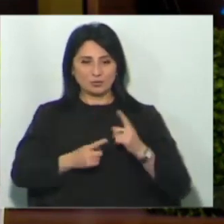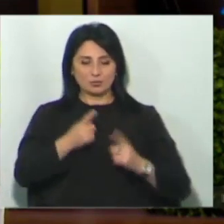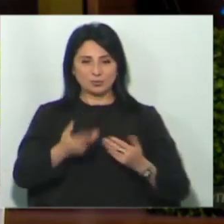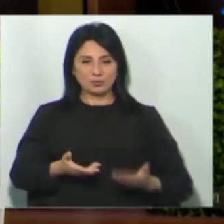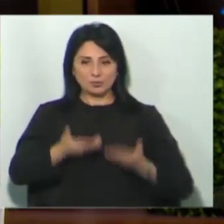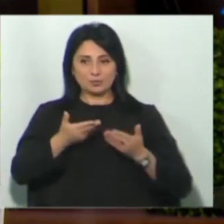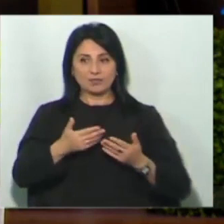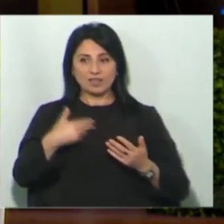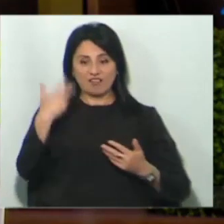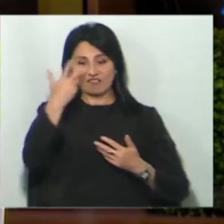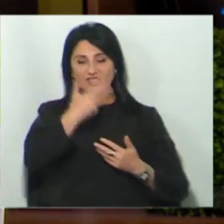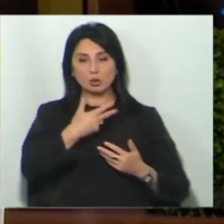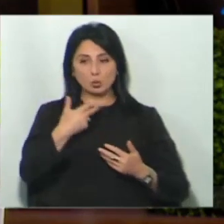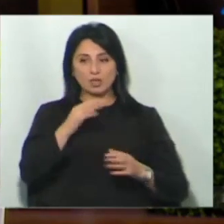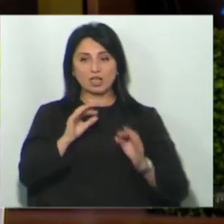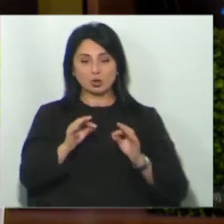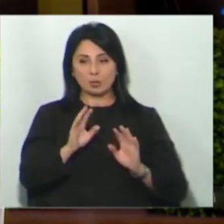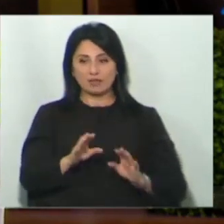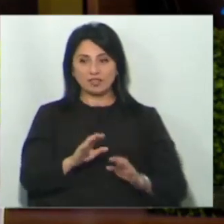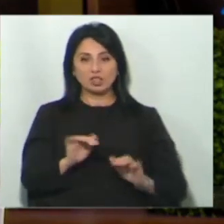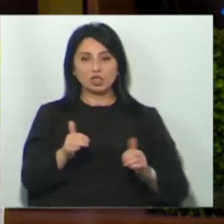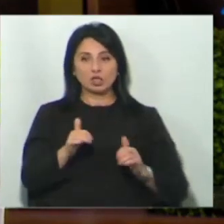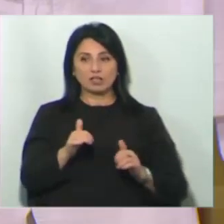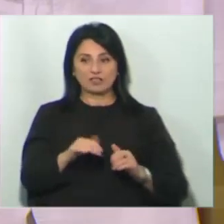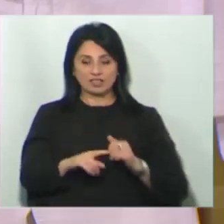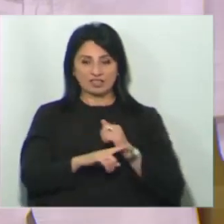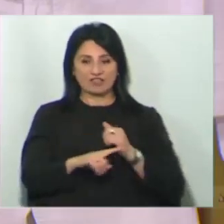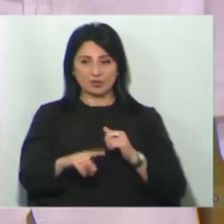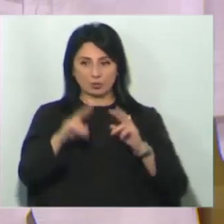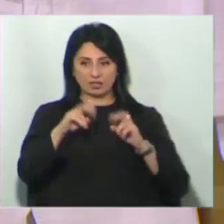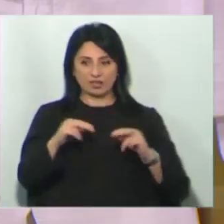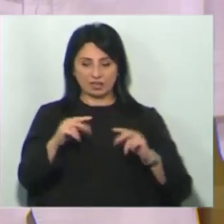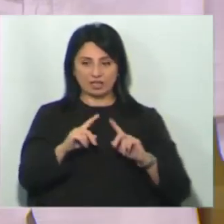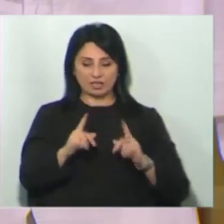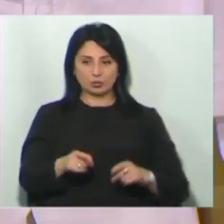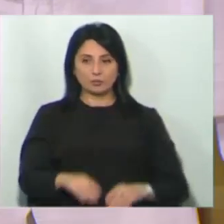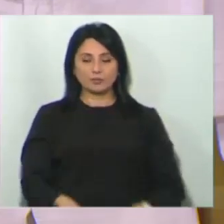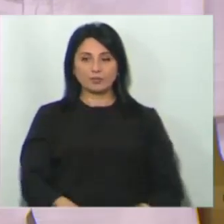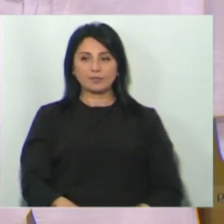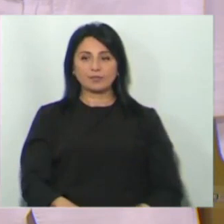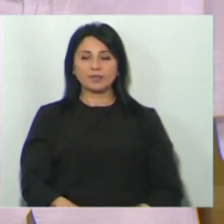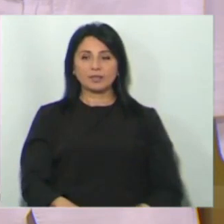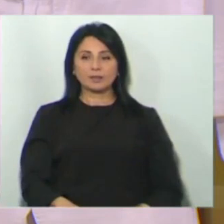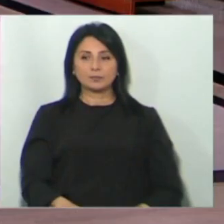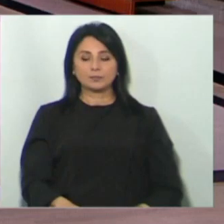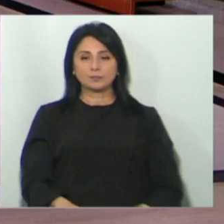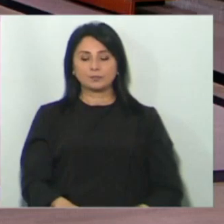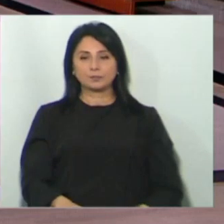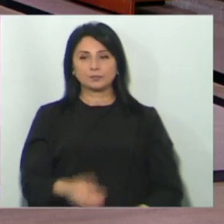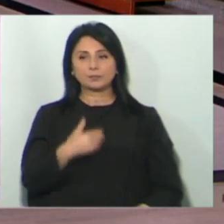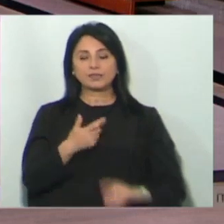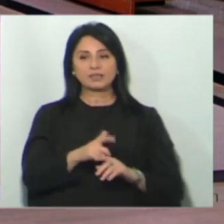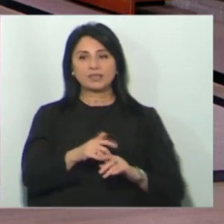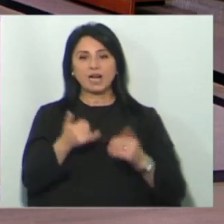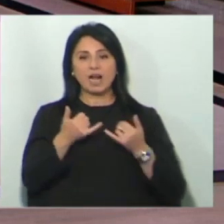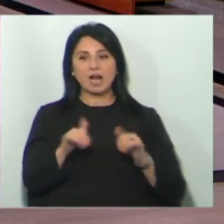გამოსწორდება და ვიზუალიზაციაც ნორმალურია. Აი როგორც ფინურმა კლევა მას დაადასტურა. ეცით მე